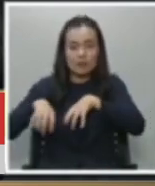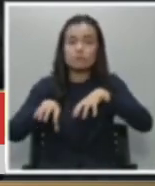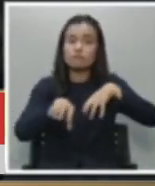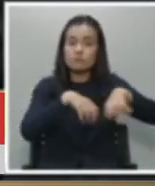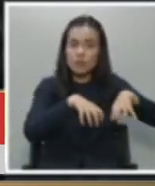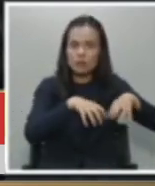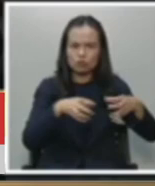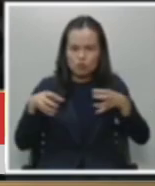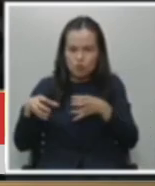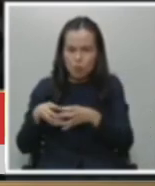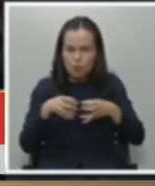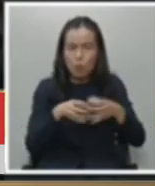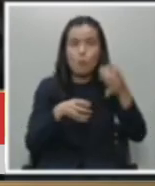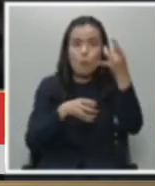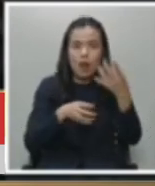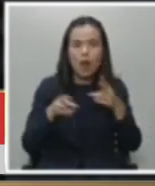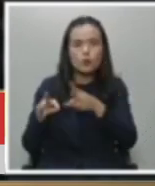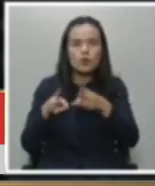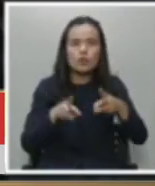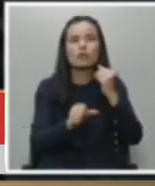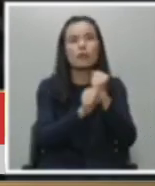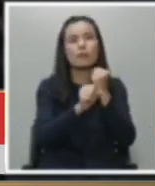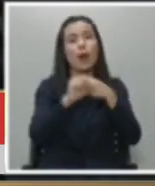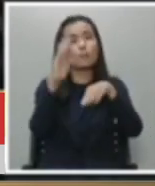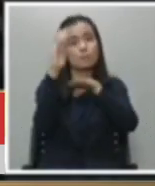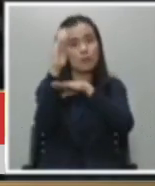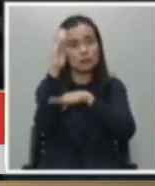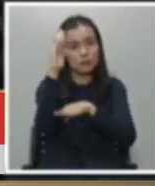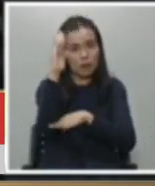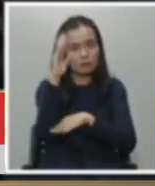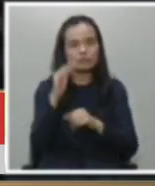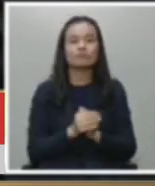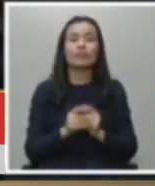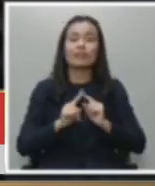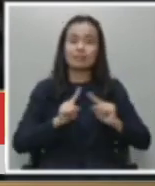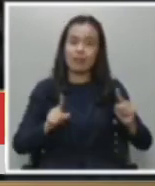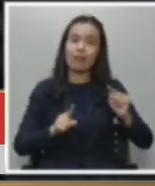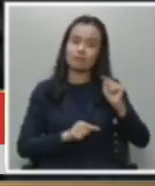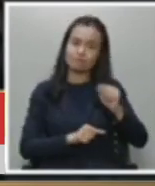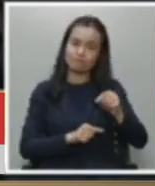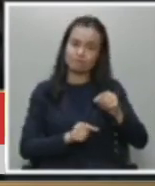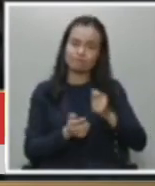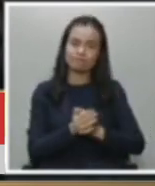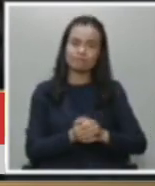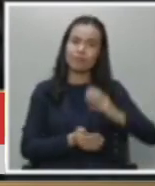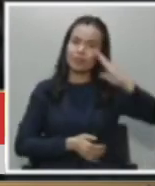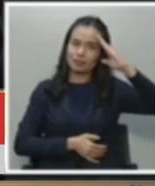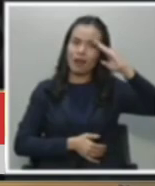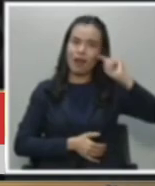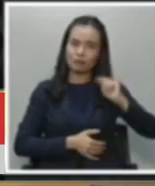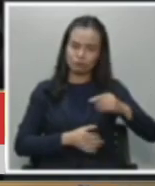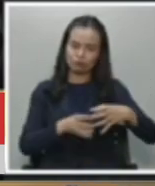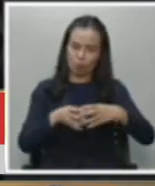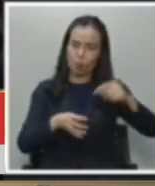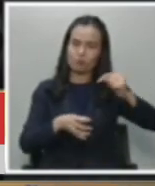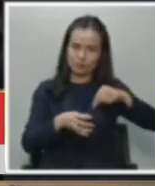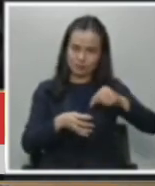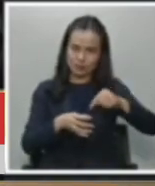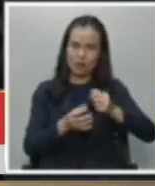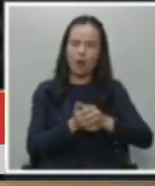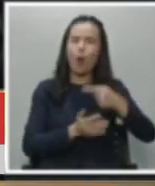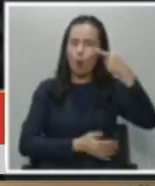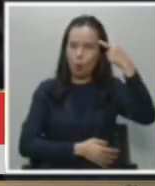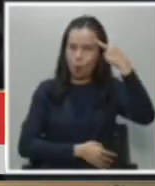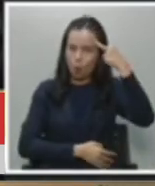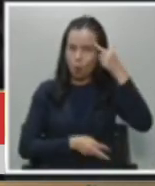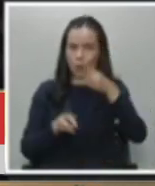จัดกำลังอย่างไรมีขั้นมีตอนการปฏิบัติแต่เนื่องจากว่าผู้ก่อเหตุนั้นเป็นกำลังพลในหน่วยนี้แล้วก็รู้ดีว่